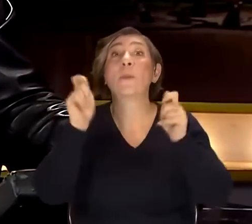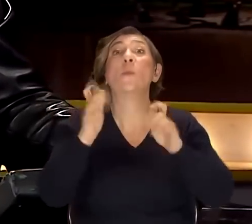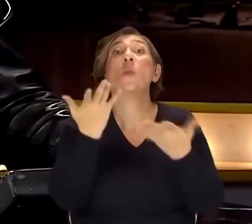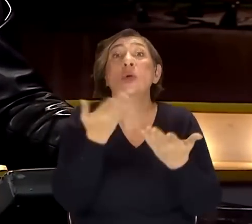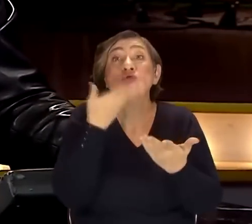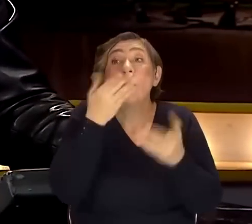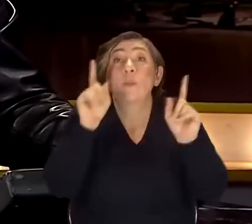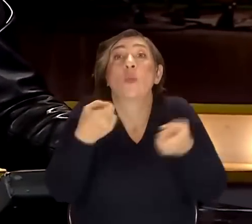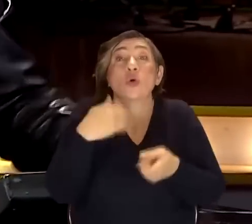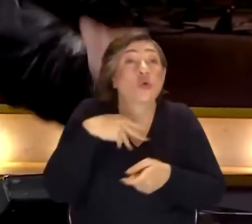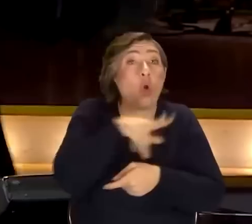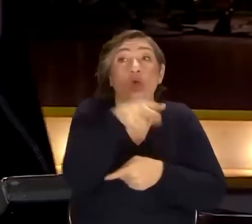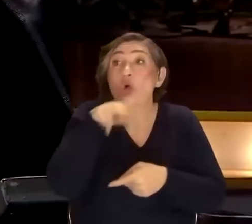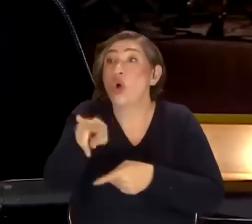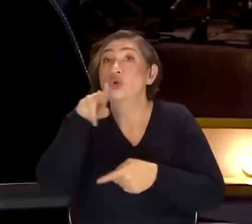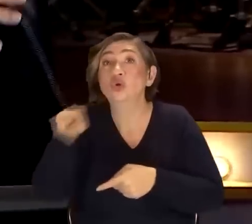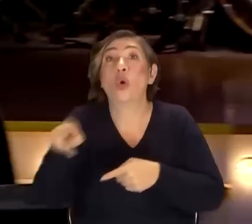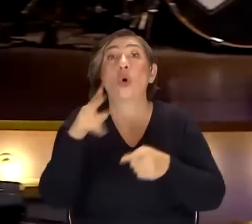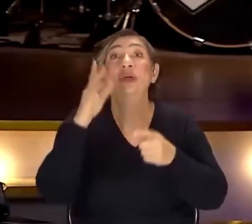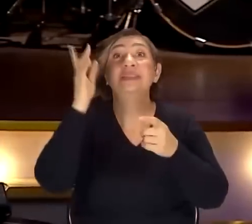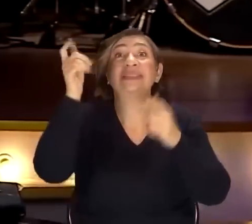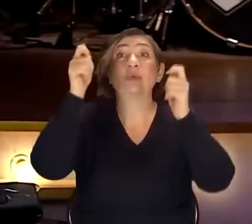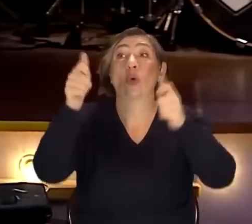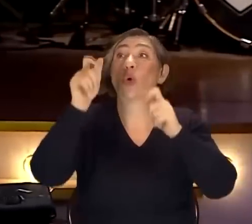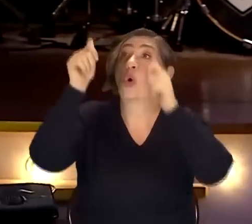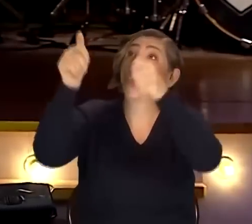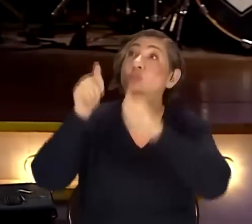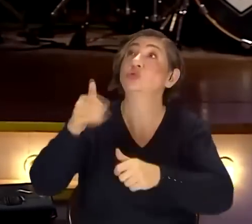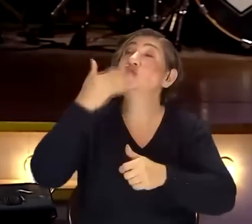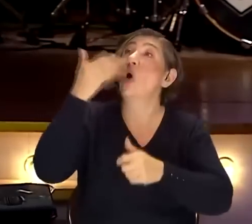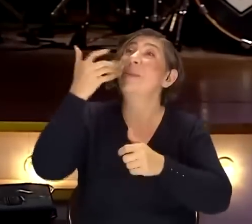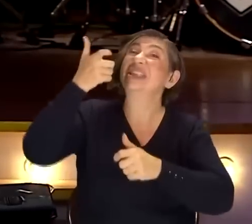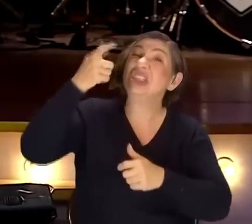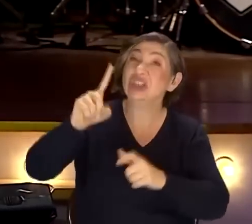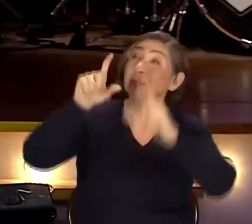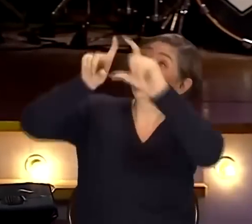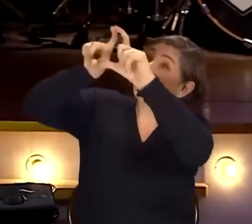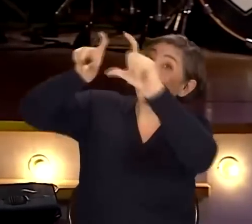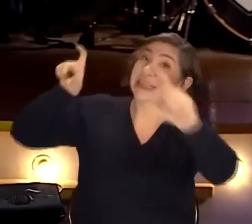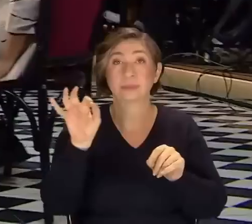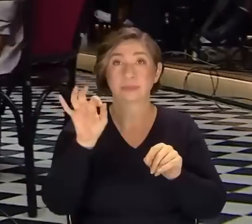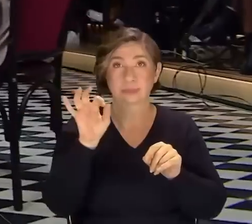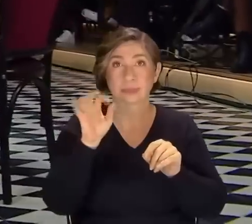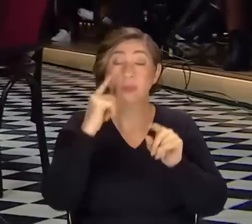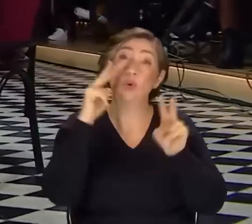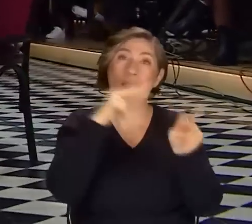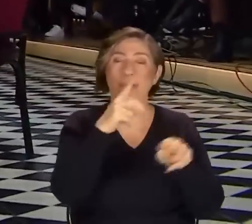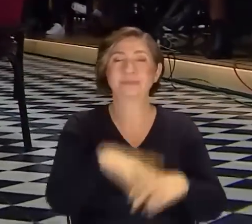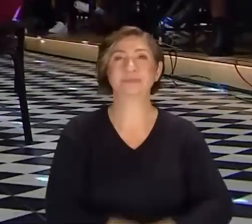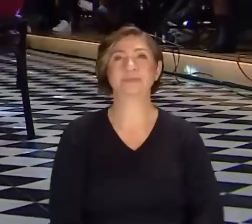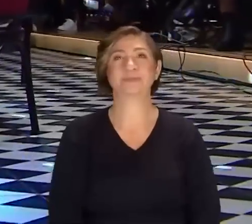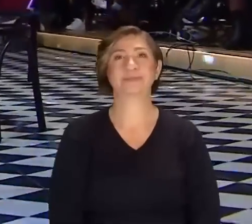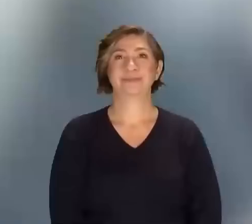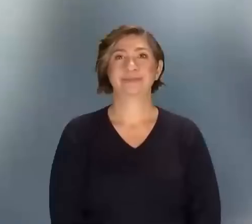adam. Yol yapıyorum diyor. Oraya diyor ha, yazmış görmedim. Diyor. Totem koymuş diyor. Çorba yazıyor diyor. Çorba diyor. Bak görelim.